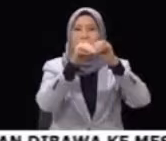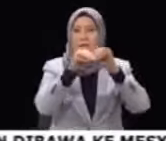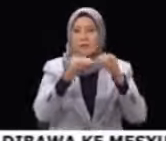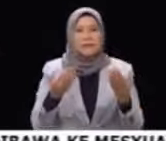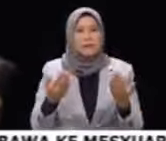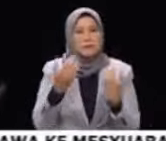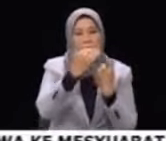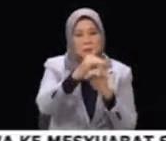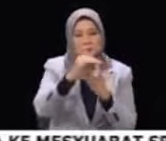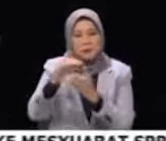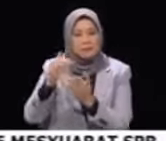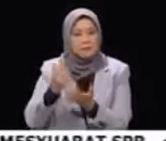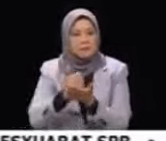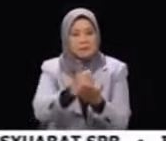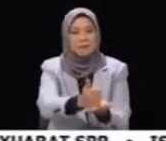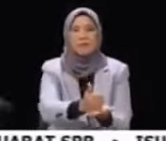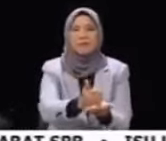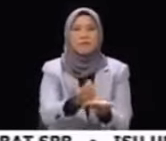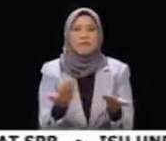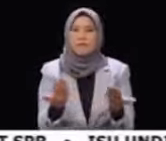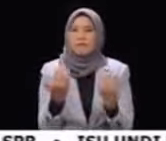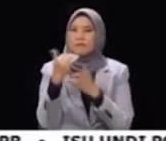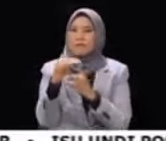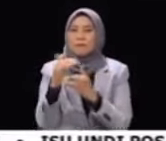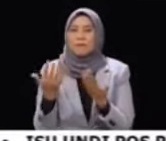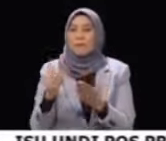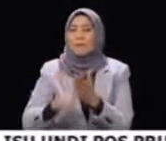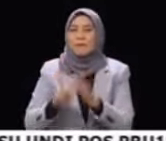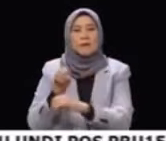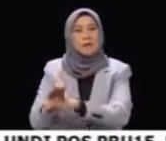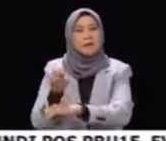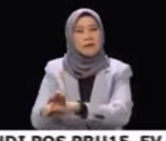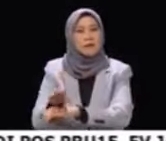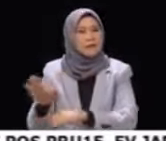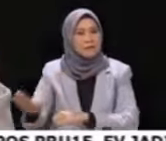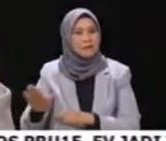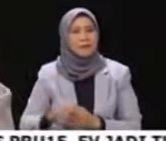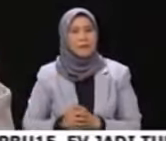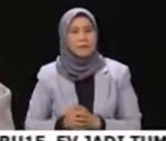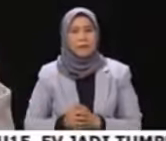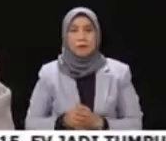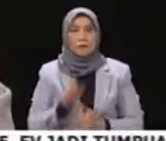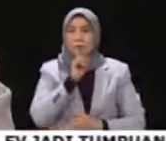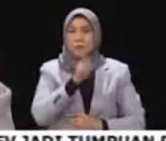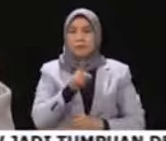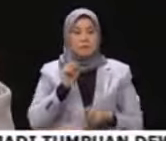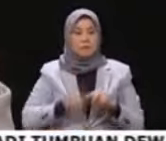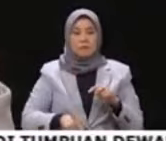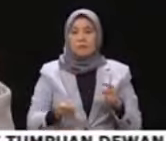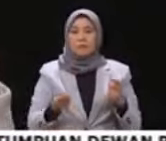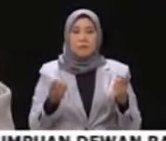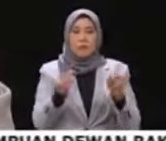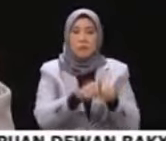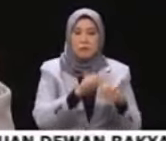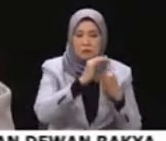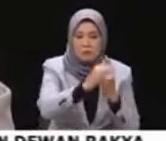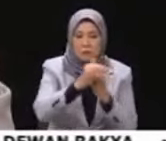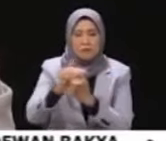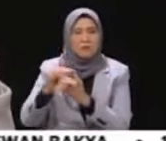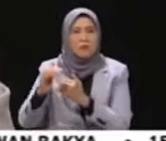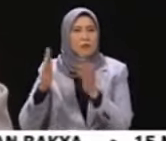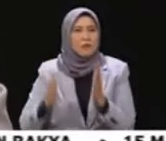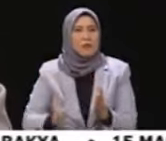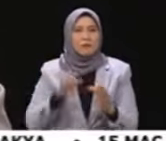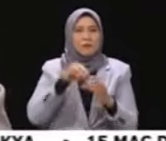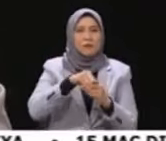bahawa karamah insaniah itu dapat dilebarkan? Nasihat Ustaz. Dia sepatutnya benda itu tidak boleh berlaku gitulah. Kerana kita kena ingat